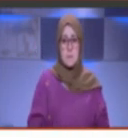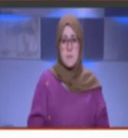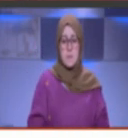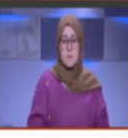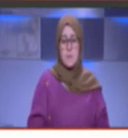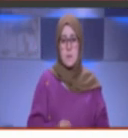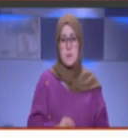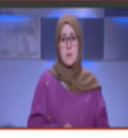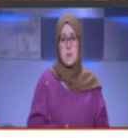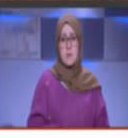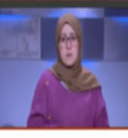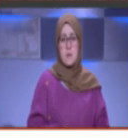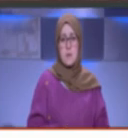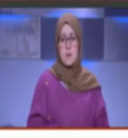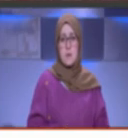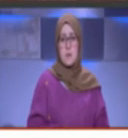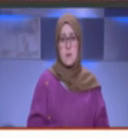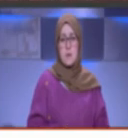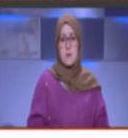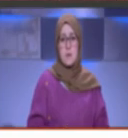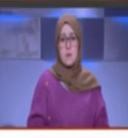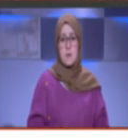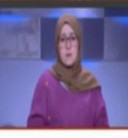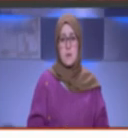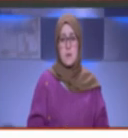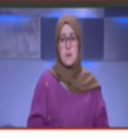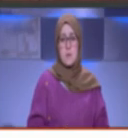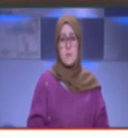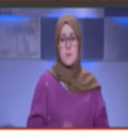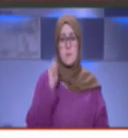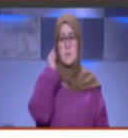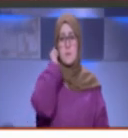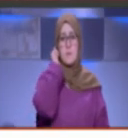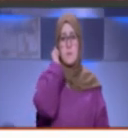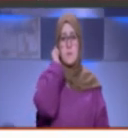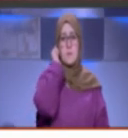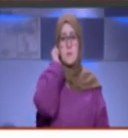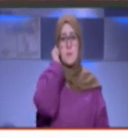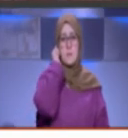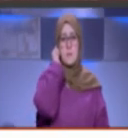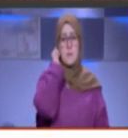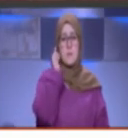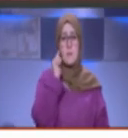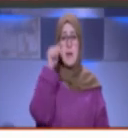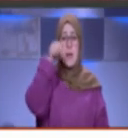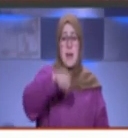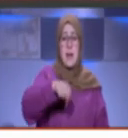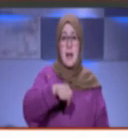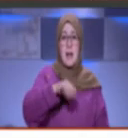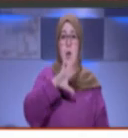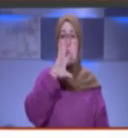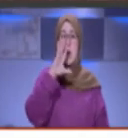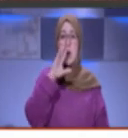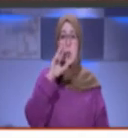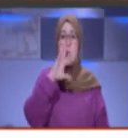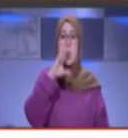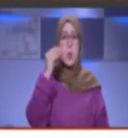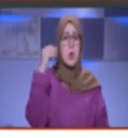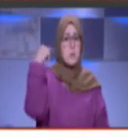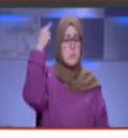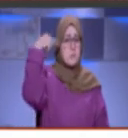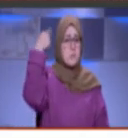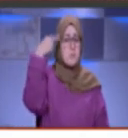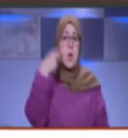الفترة الجاية هو امتداد فترة العزل أو اللوك داون، لأن هذا هو القرار الأساسي،